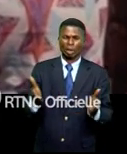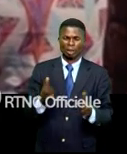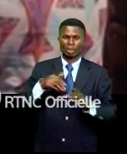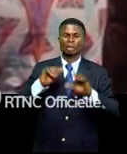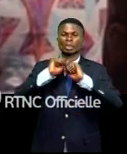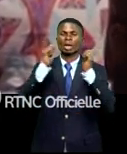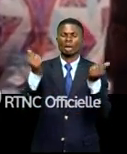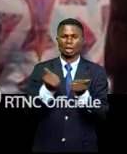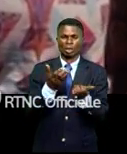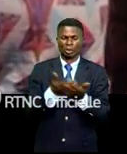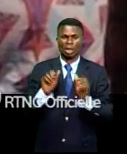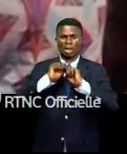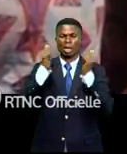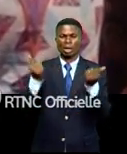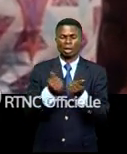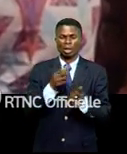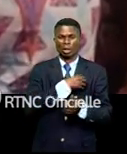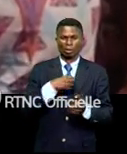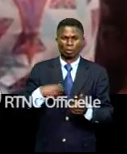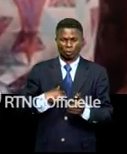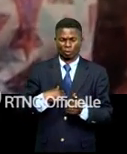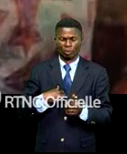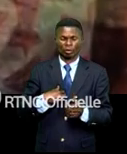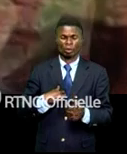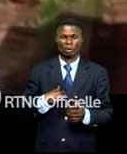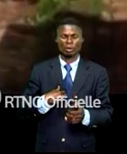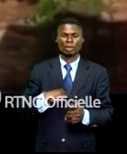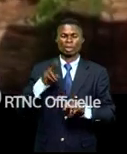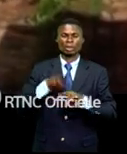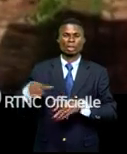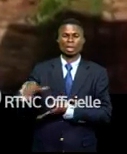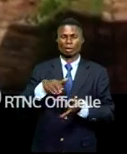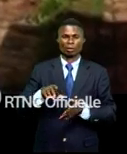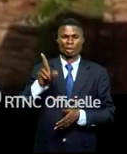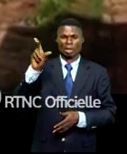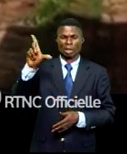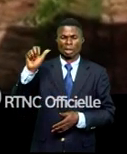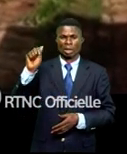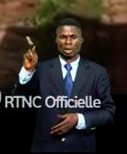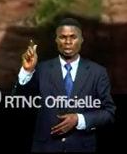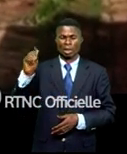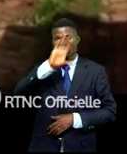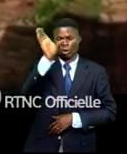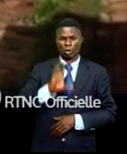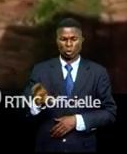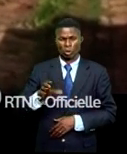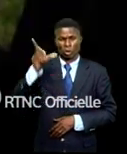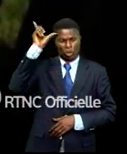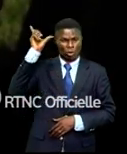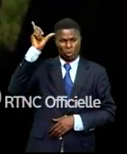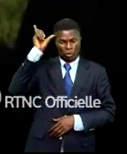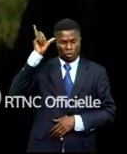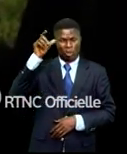qui dit Association Femmes et Promotion. Située sur l'avenue Laki Popo à Lilac, dans la commune de Lubumbashi.